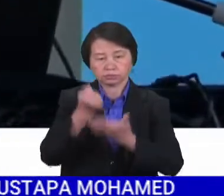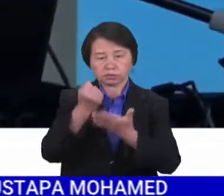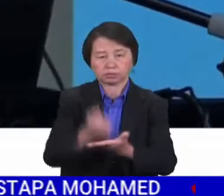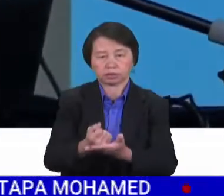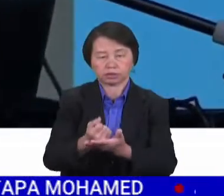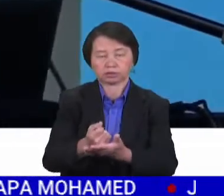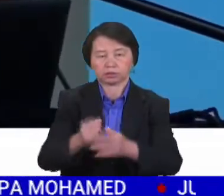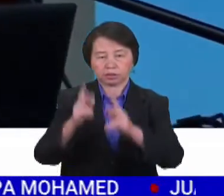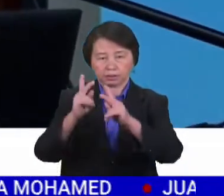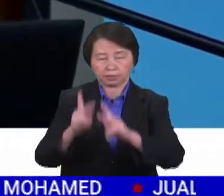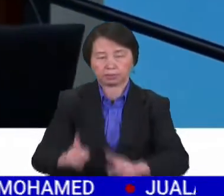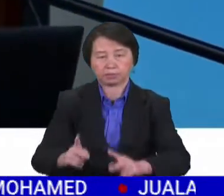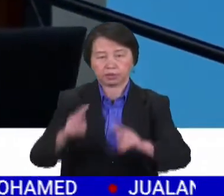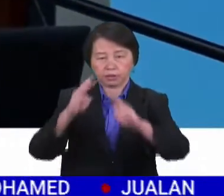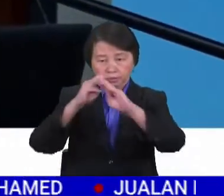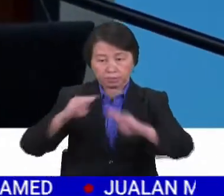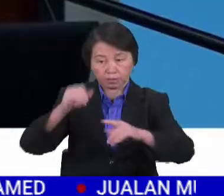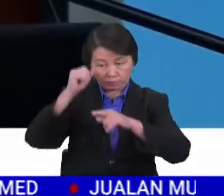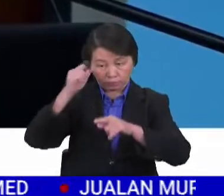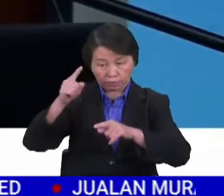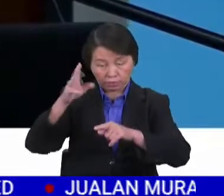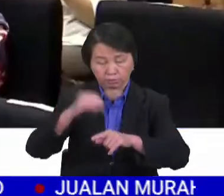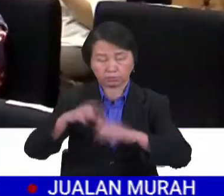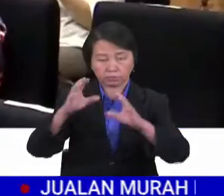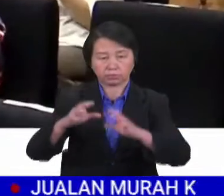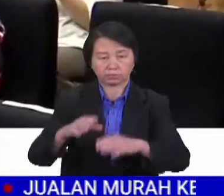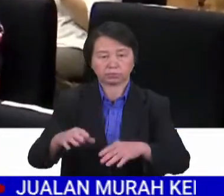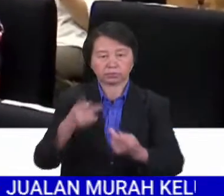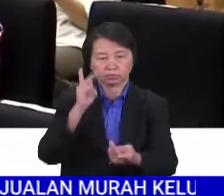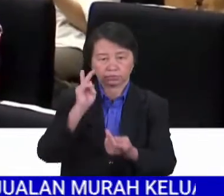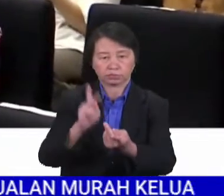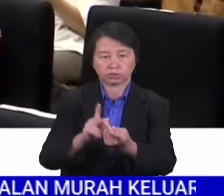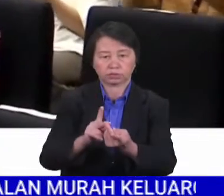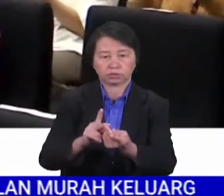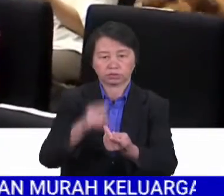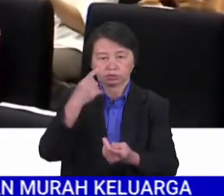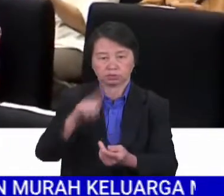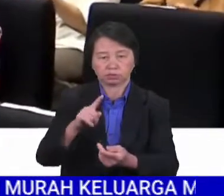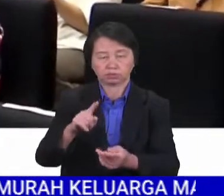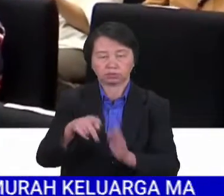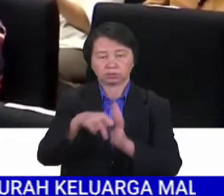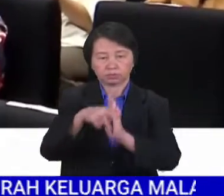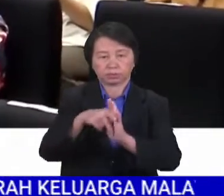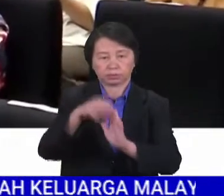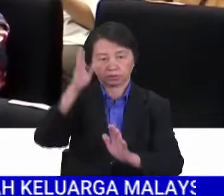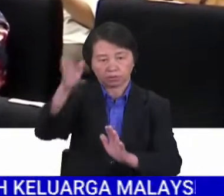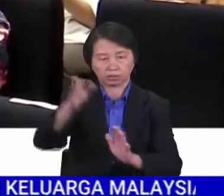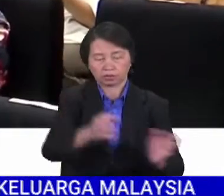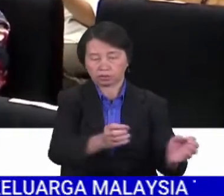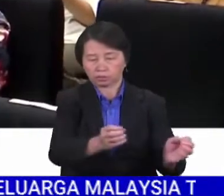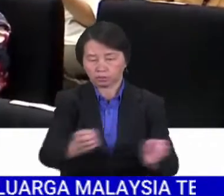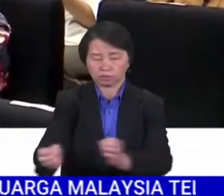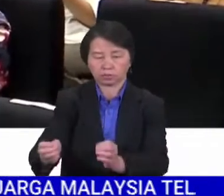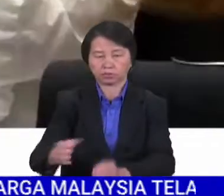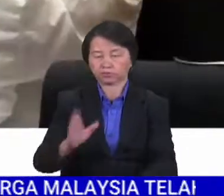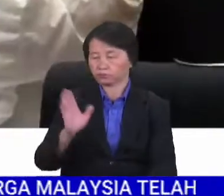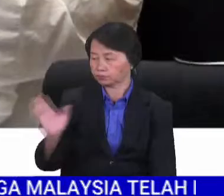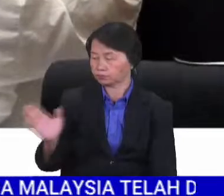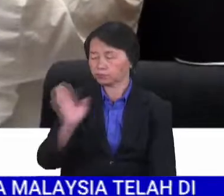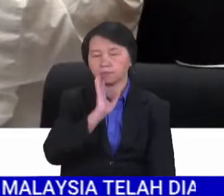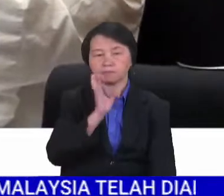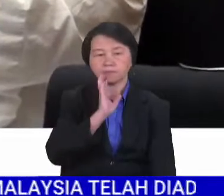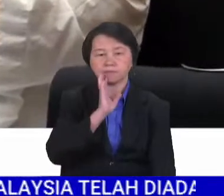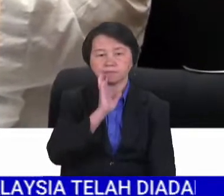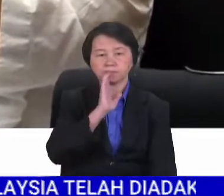bantu pihak museum memahami dan melaksanakan pendekatan yang bersesuaian bagi pameran yang bakal dianjurkannya dan Sudin berkata